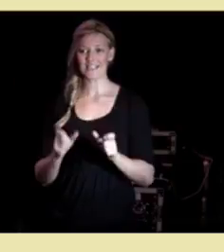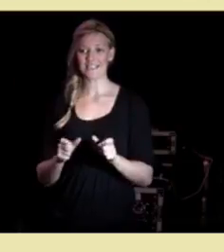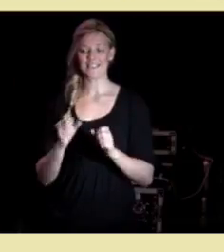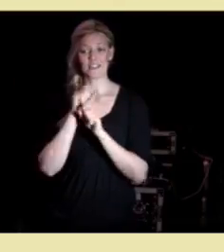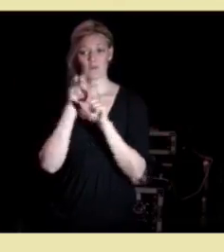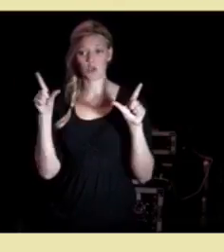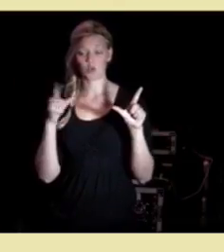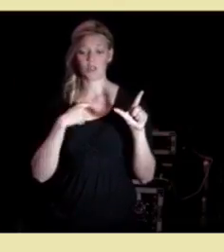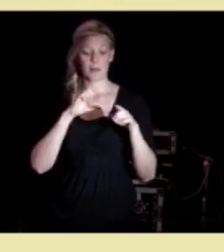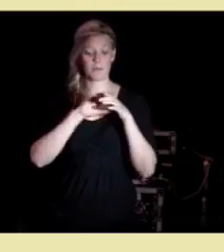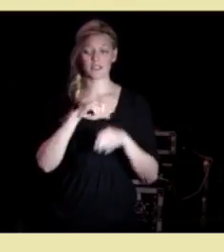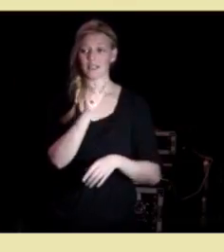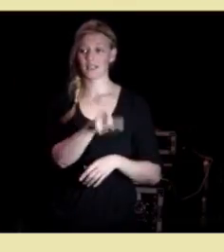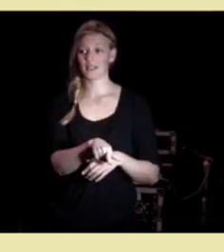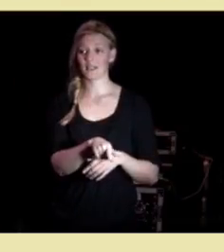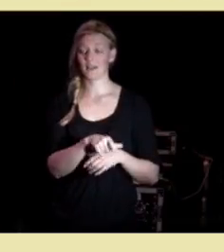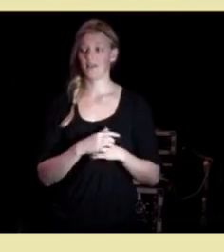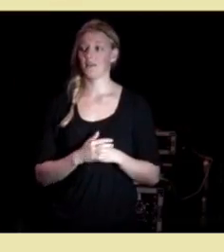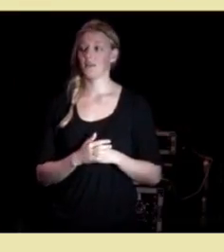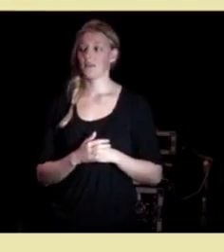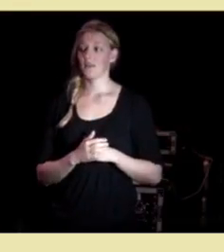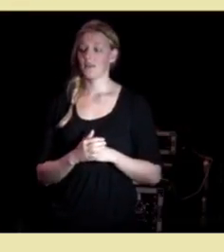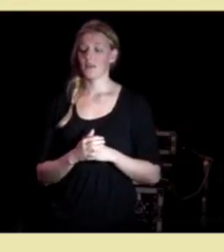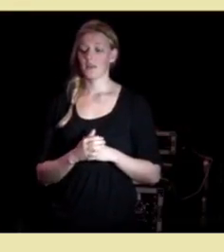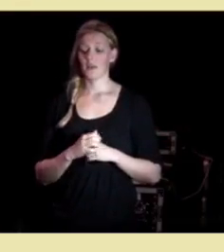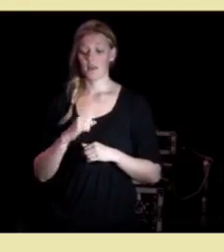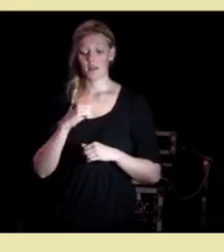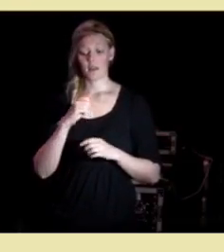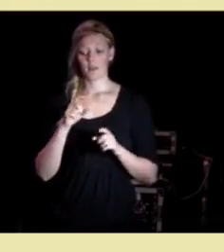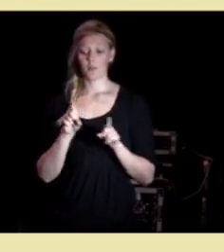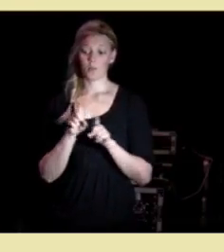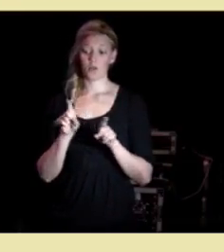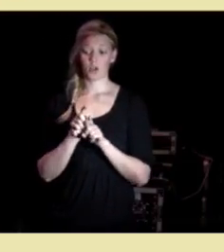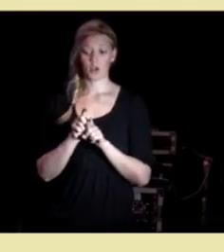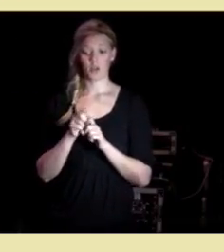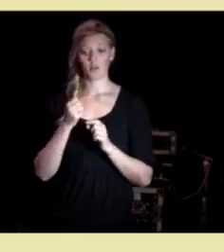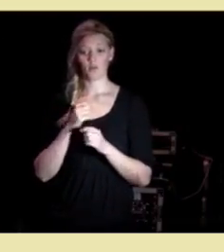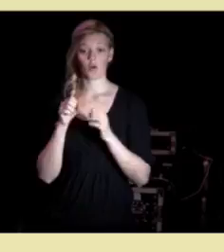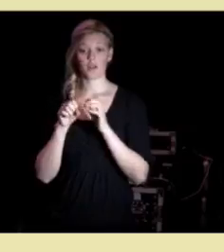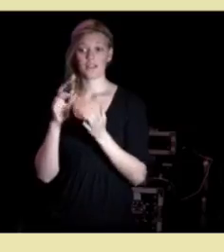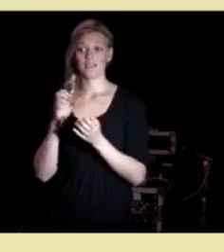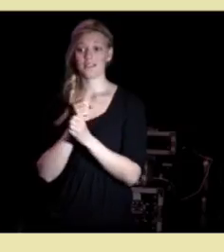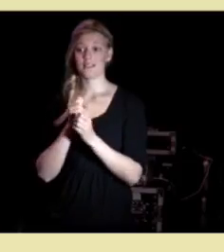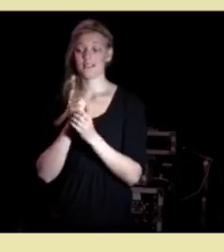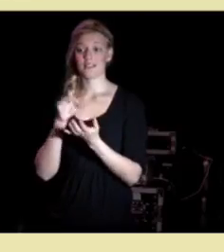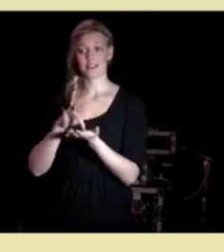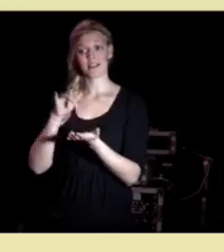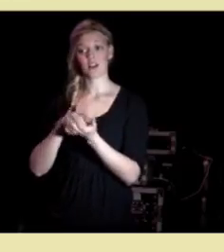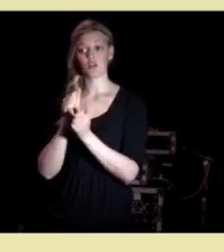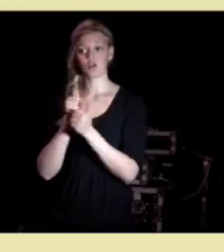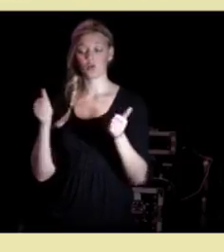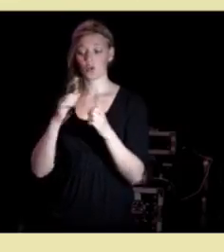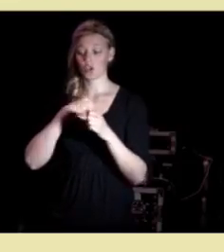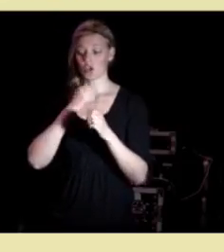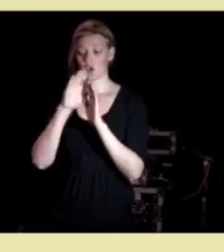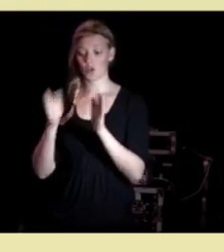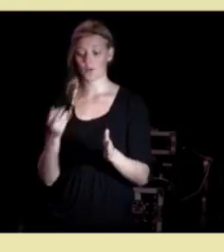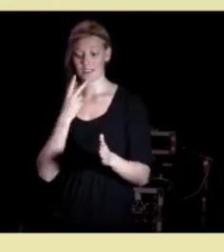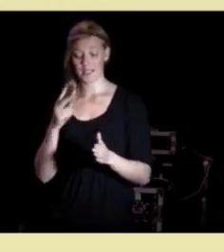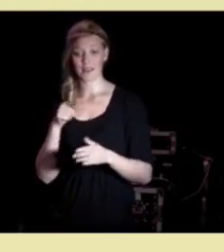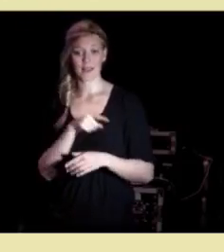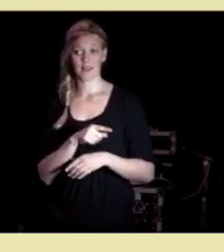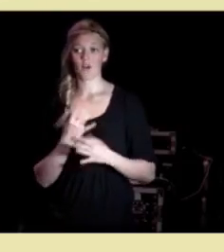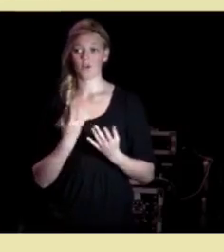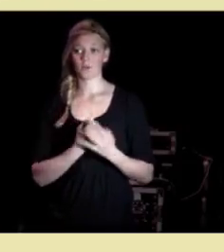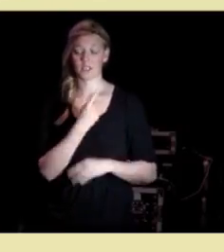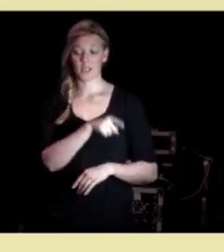pasienten. Bringer det ut til det ytterste nes og inn i de sentrale, store sykehusene, som gjør at vi kjenner til